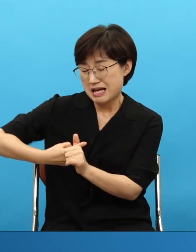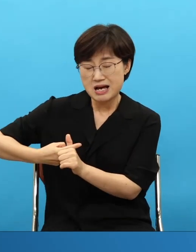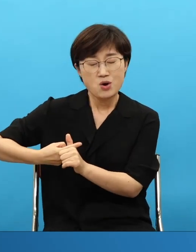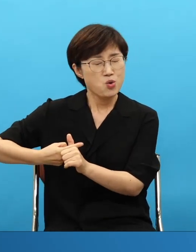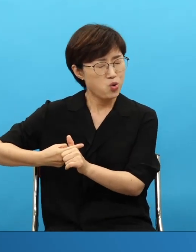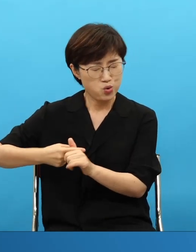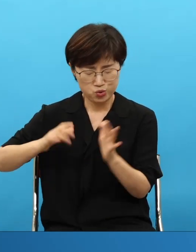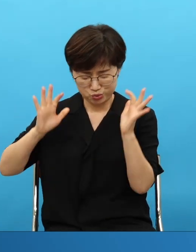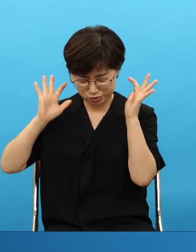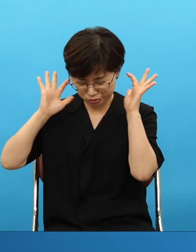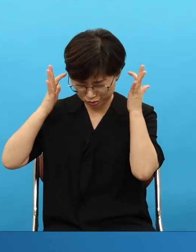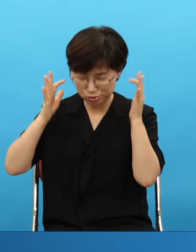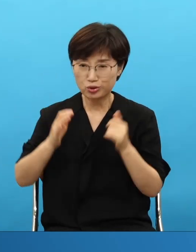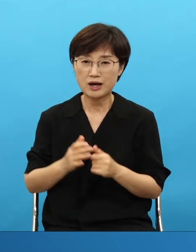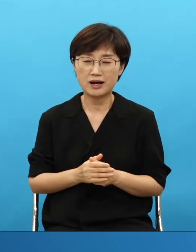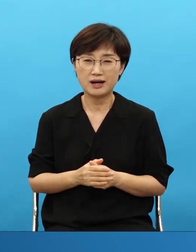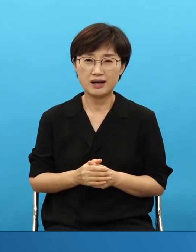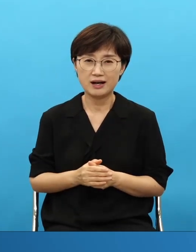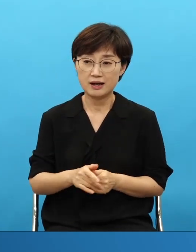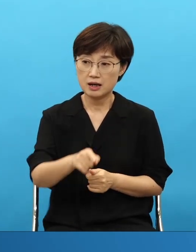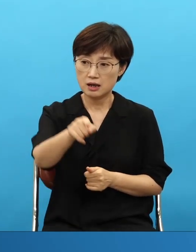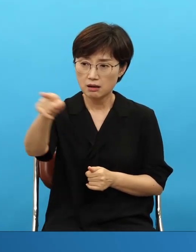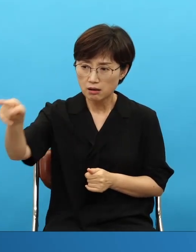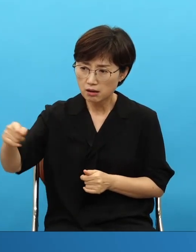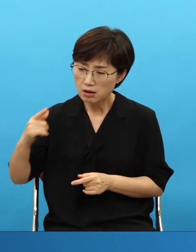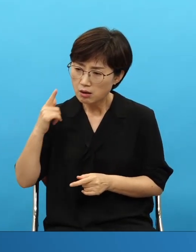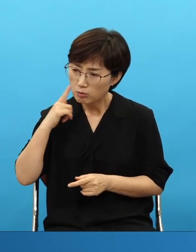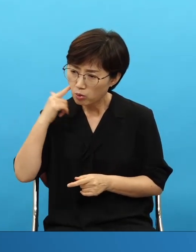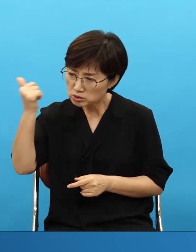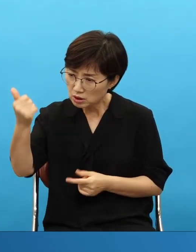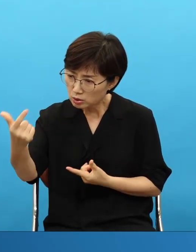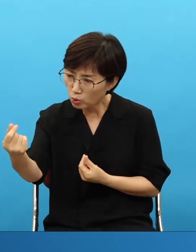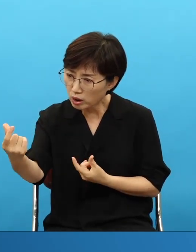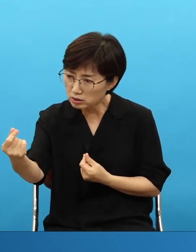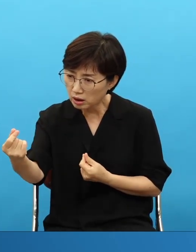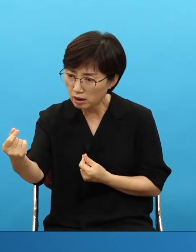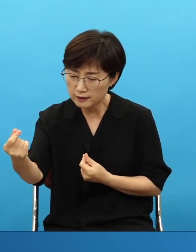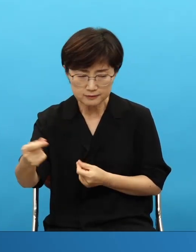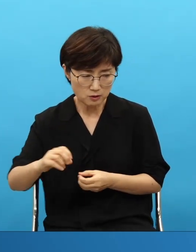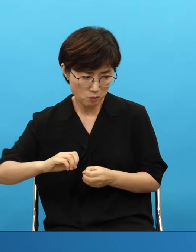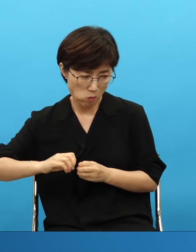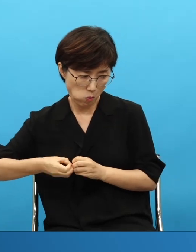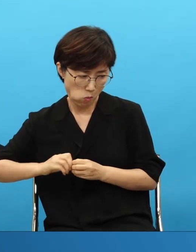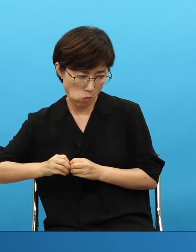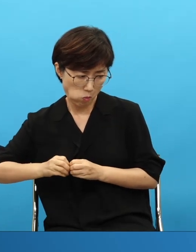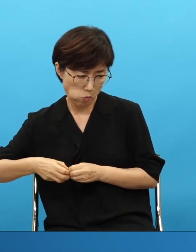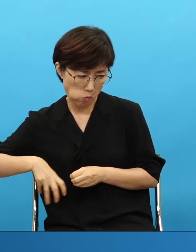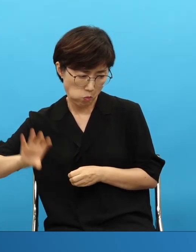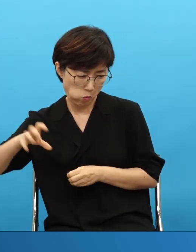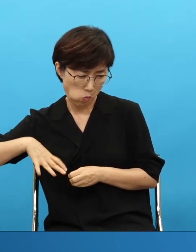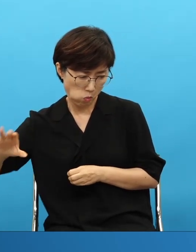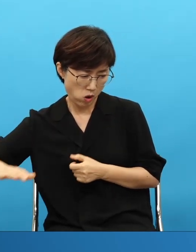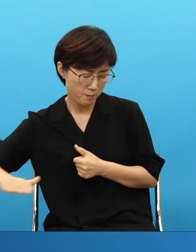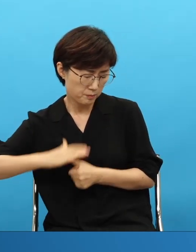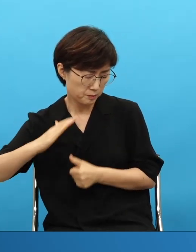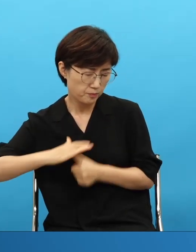我在釜山的地下35平指定这个生意开始，那么四面八方。 뭔 그렇게 목사가 요 거짓말을 전혀 없는 거짓말을 만들어 가지고. 나 부산에서 나 괴롭히는 거요.